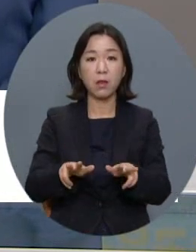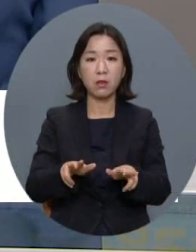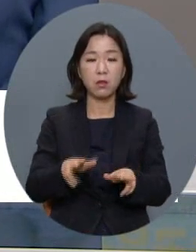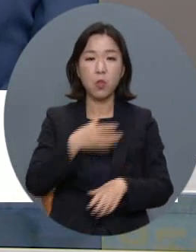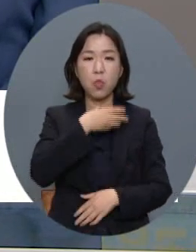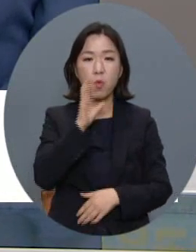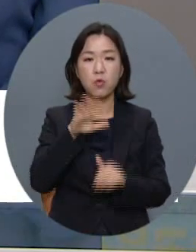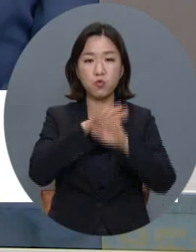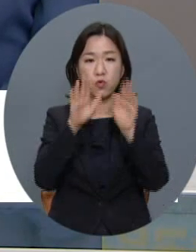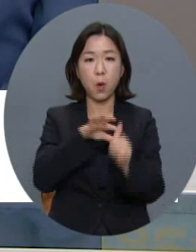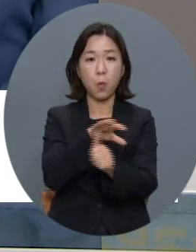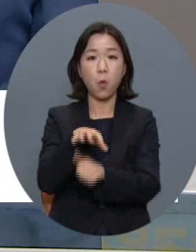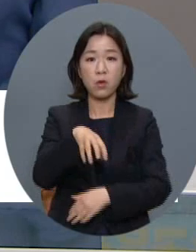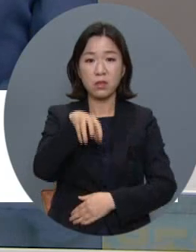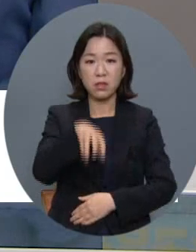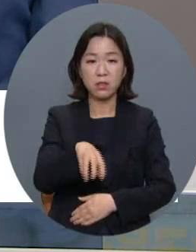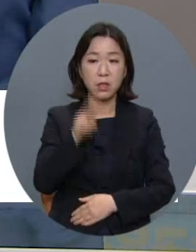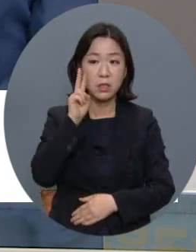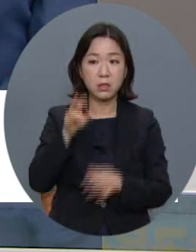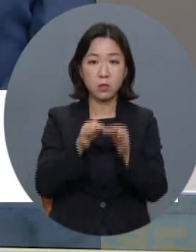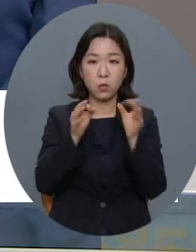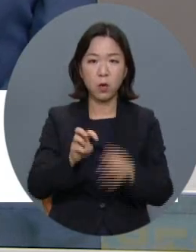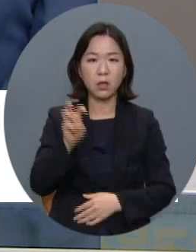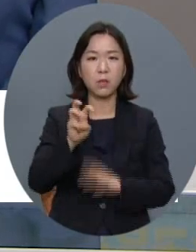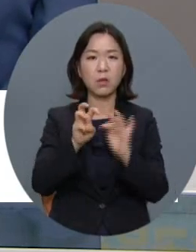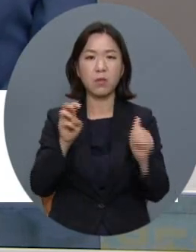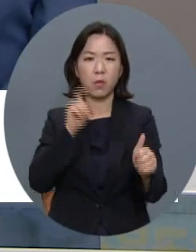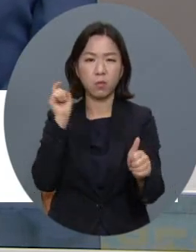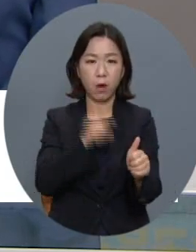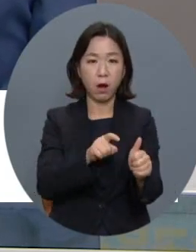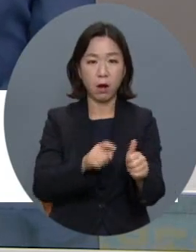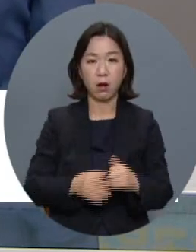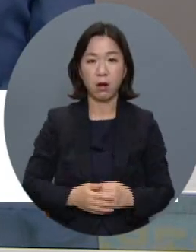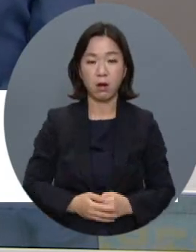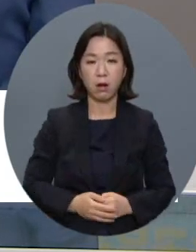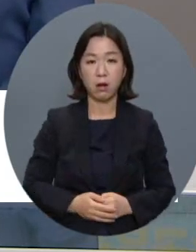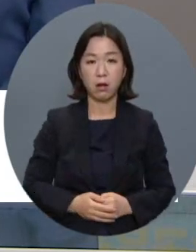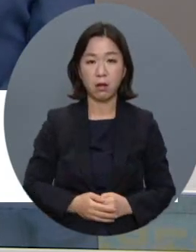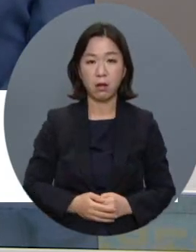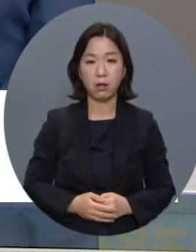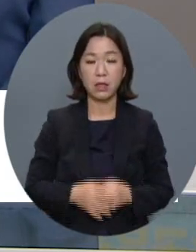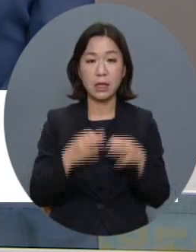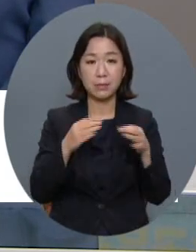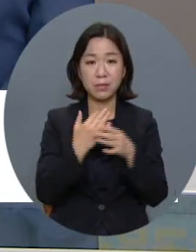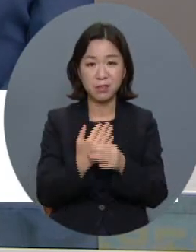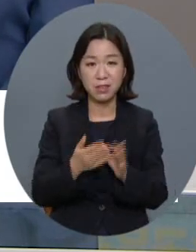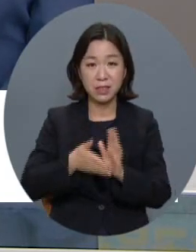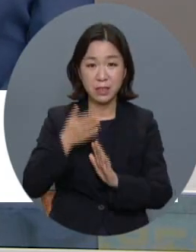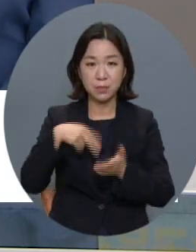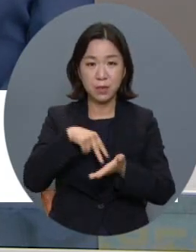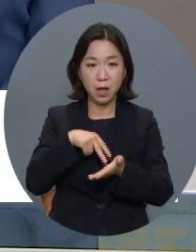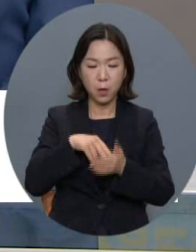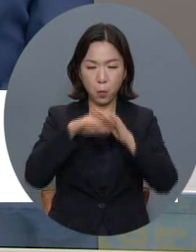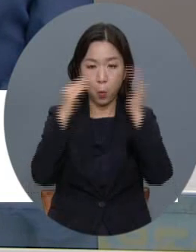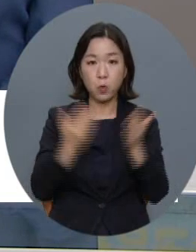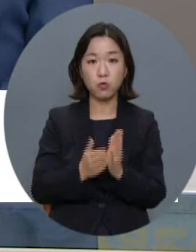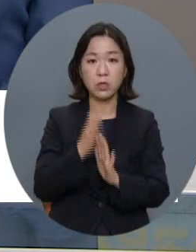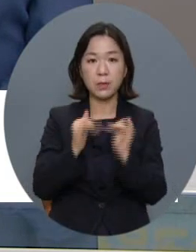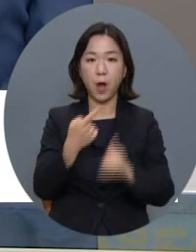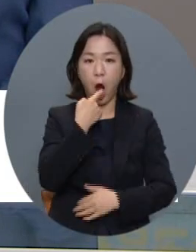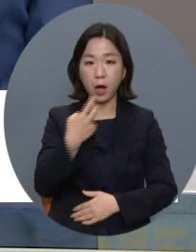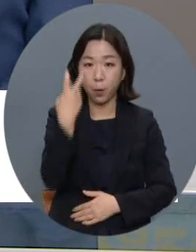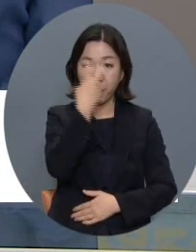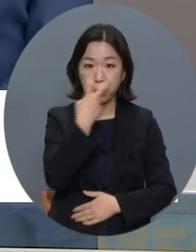주간 보호시설에서 이틀 동안 30여 명의 확진자가 나왔습니다. 이에 김천시는 모든 시민 진단